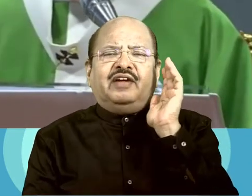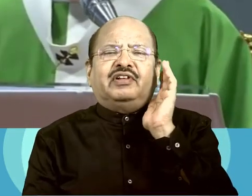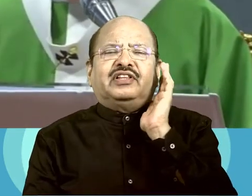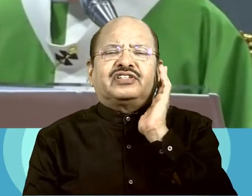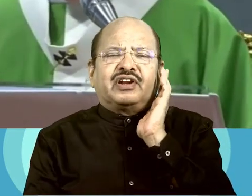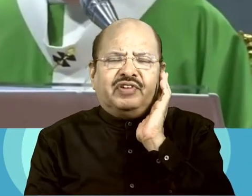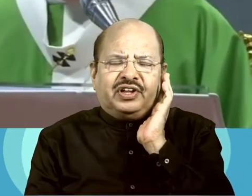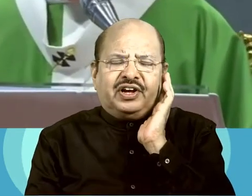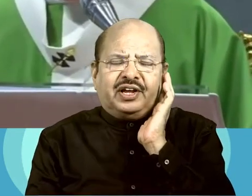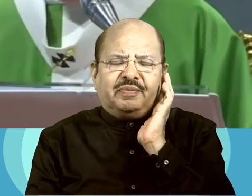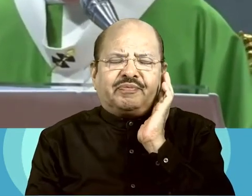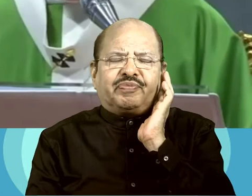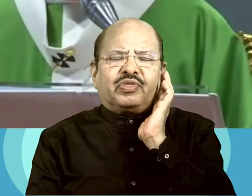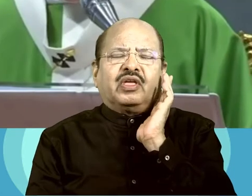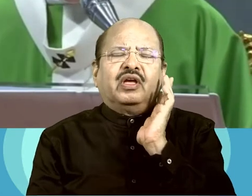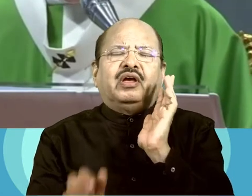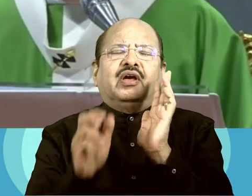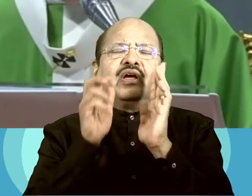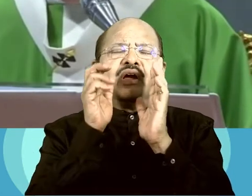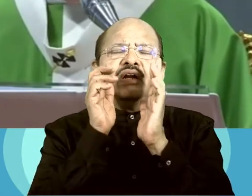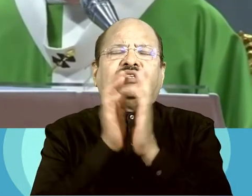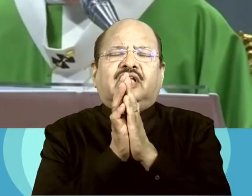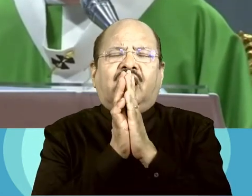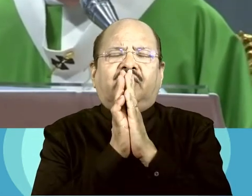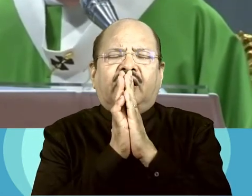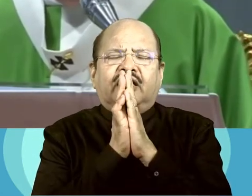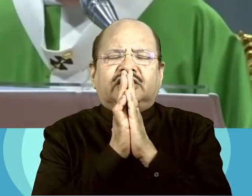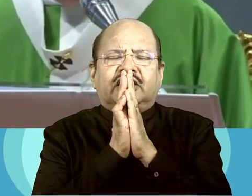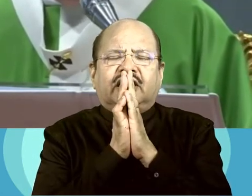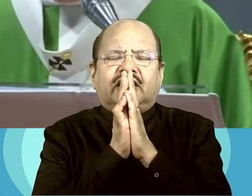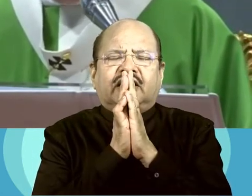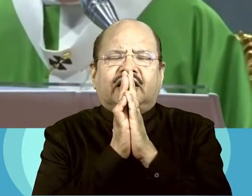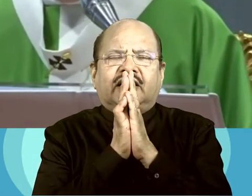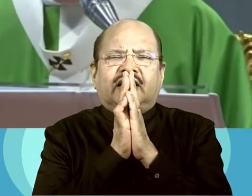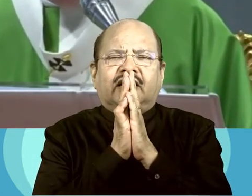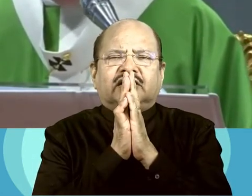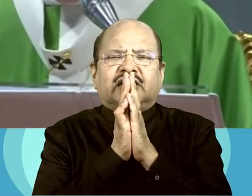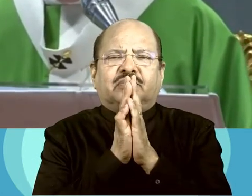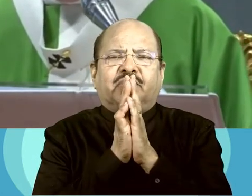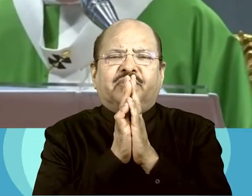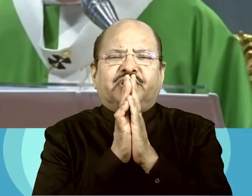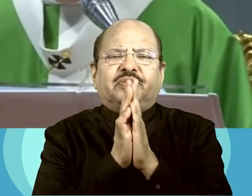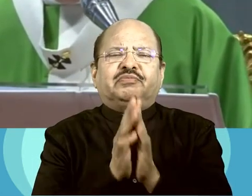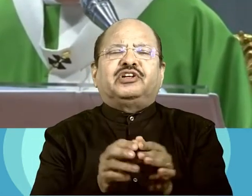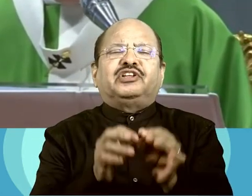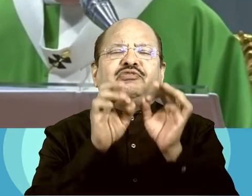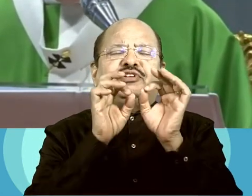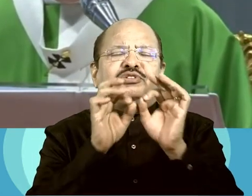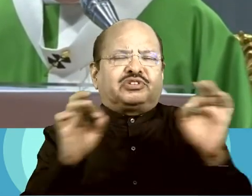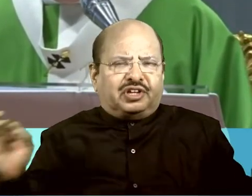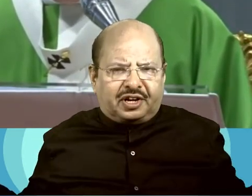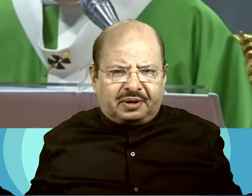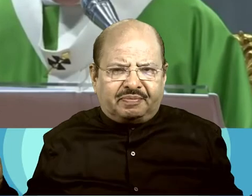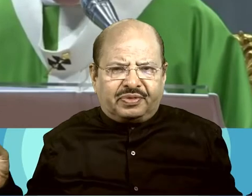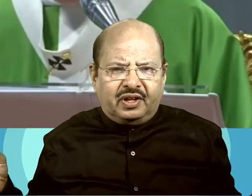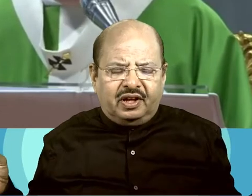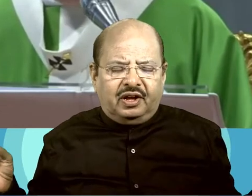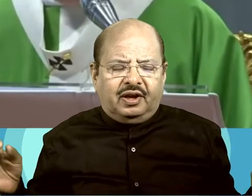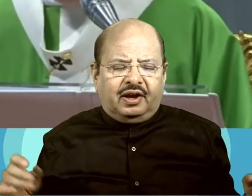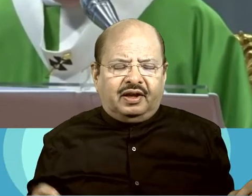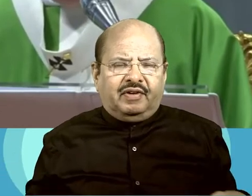ഏകാന്തതയിൽ ദൈവത്തെ ശ്രവിക്കുകയും കർത്താവ് അരുളിച്ചെയ്ത കാര്യങ്ങൾ സംഭവിക്കും എന്ന്